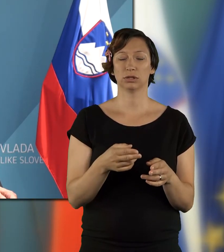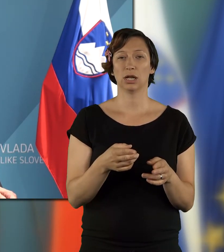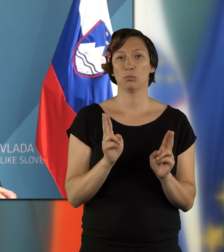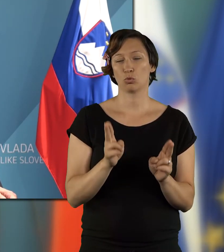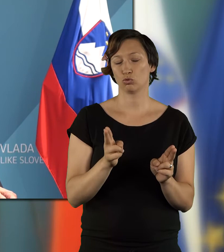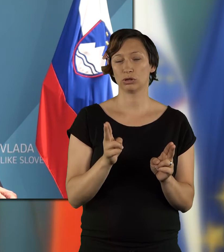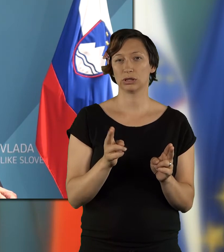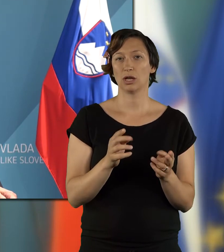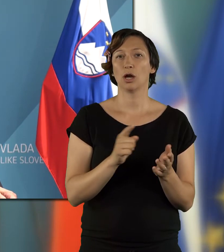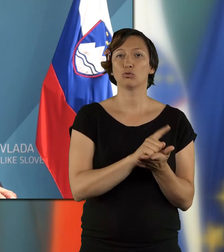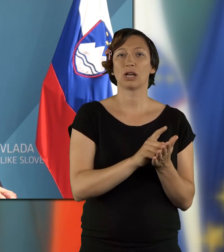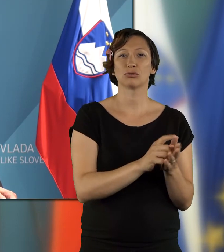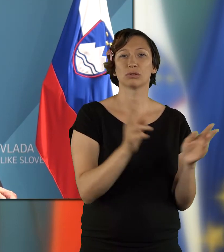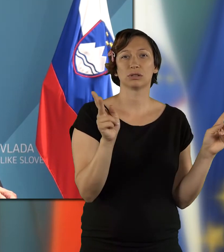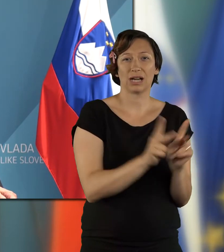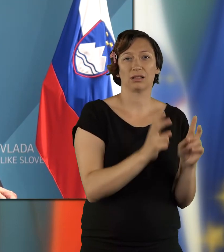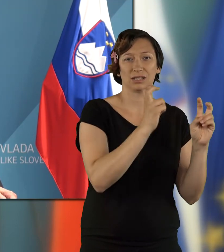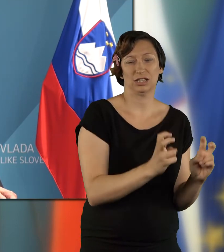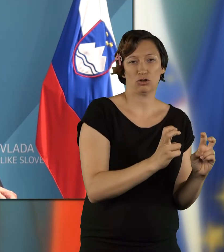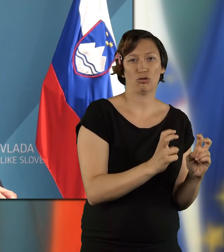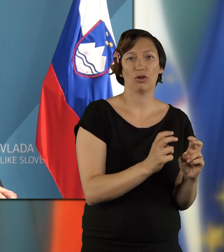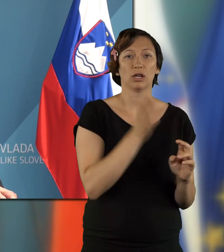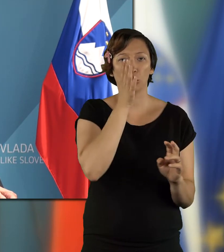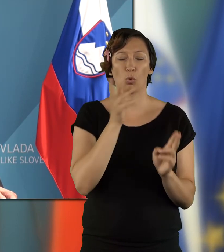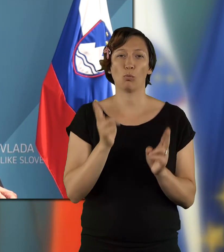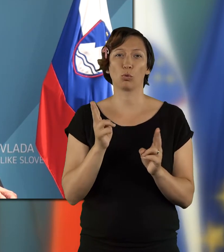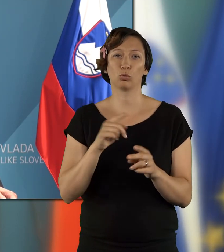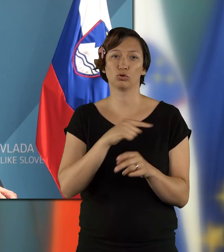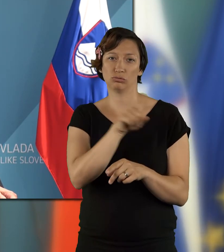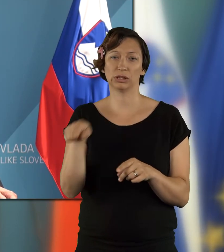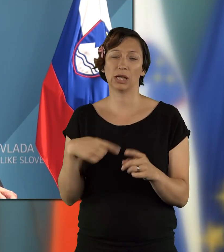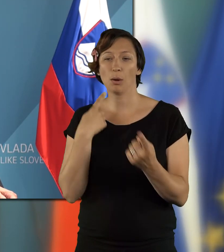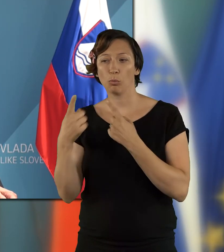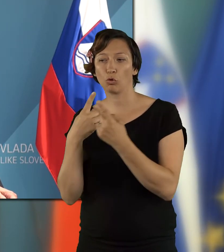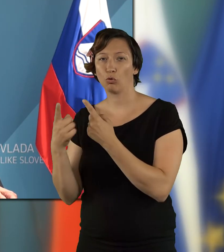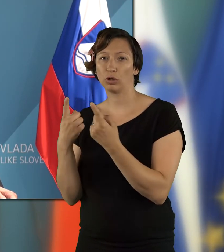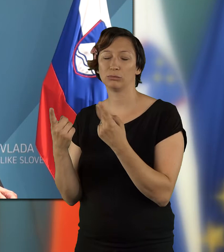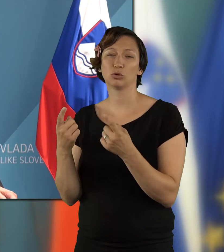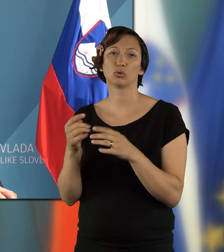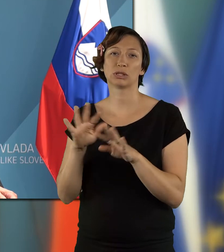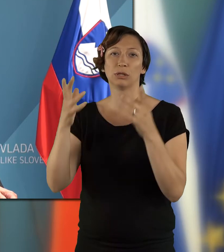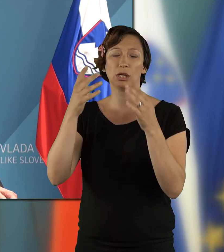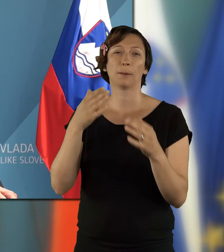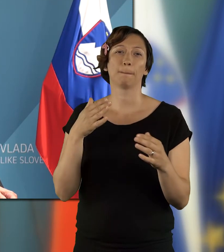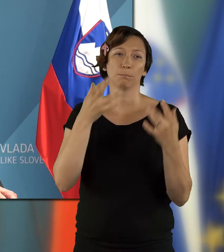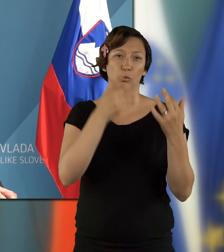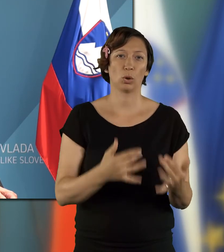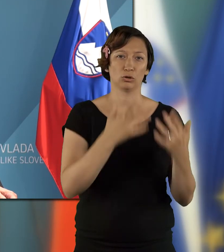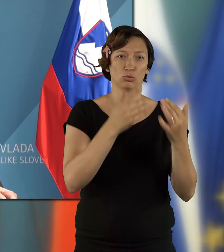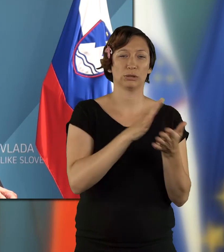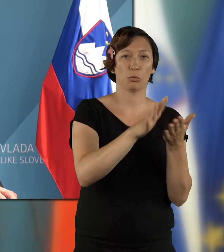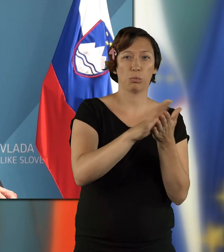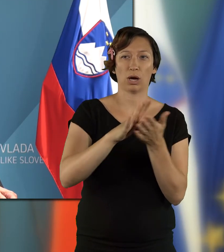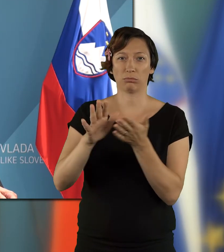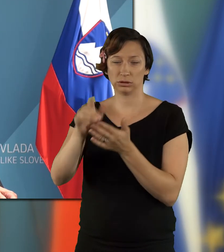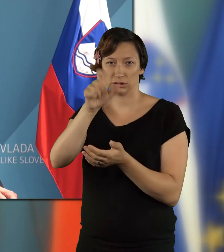času začasnega zadržanja, nam bo omogočil, da opravimo razgovore z vsemi proračunskimi uporabniki